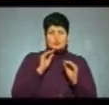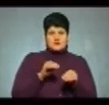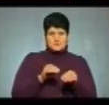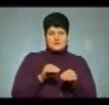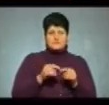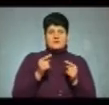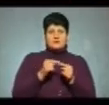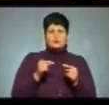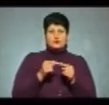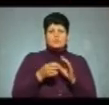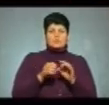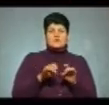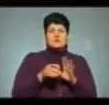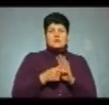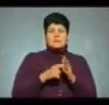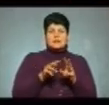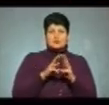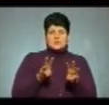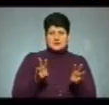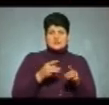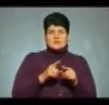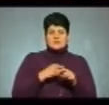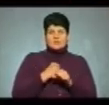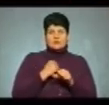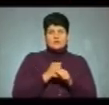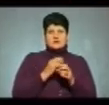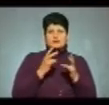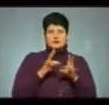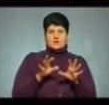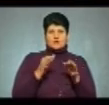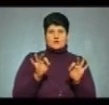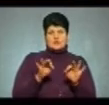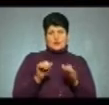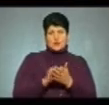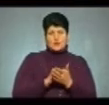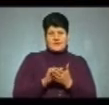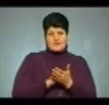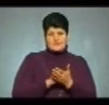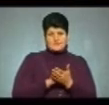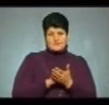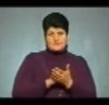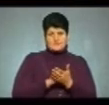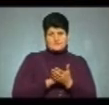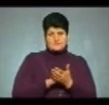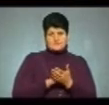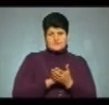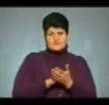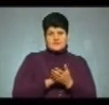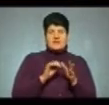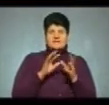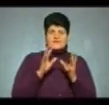відповідно до постанови Кабінету міністрів, ці роботи не потребують дозвільних документів. Але все ж